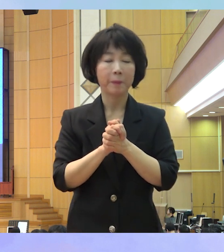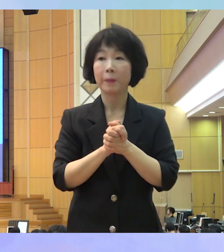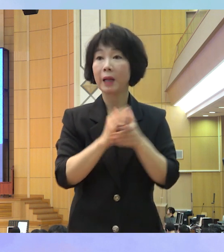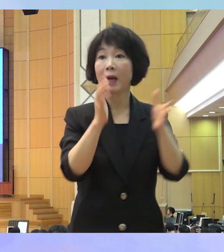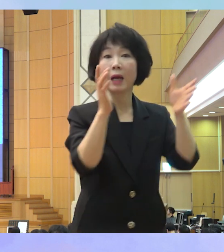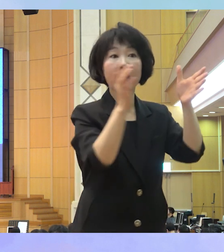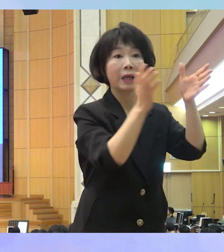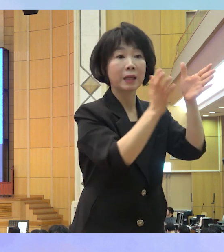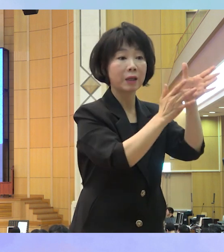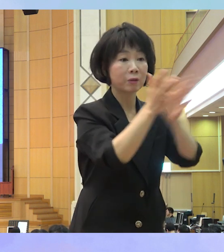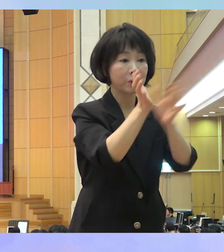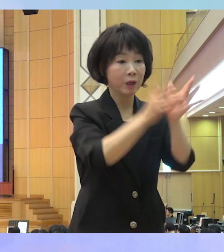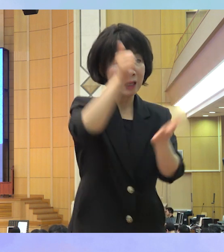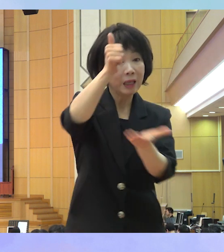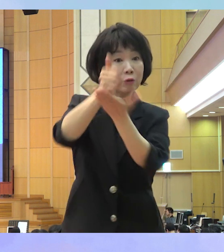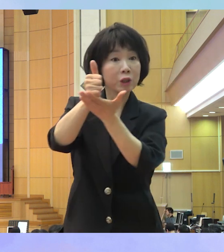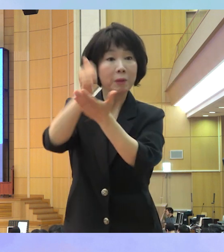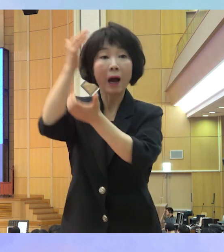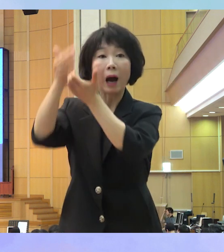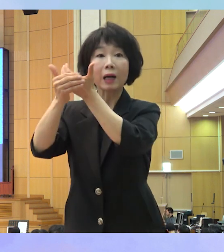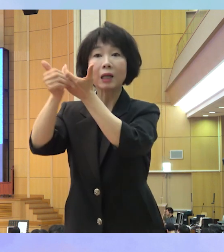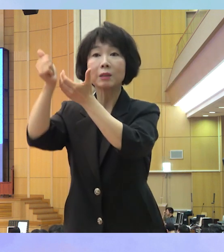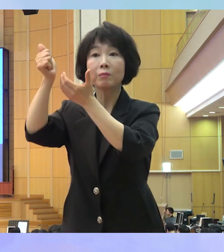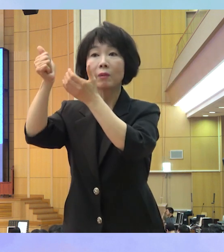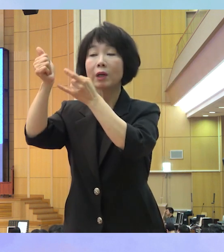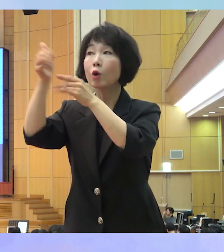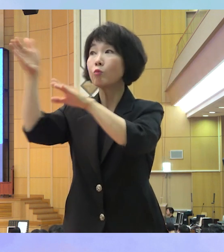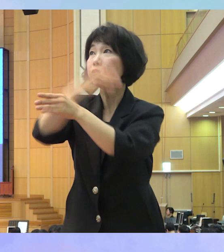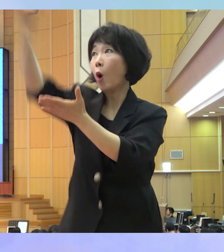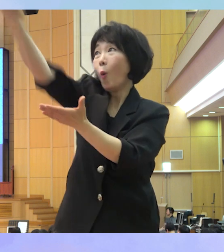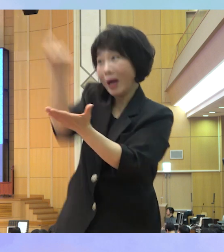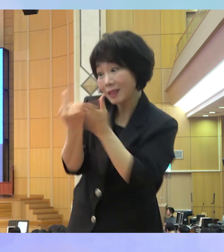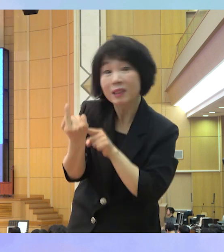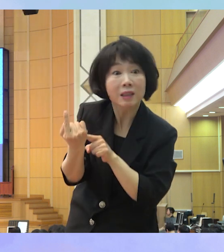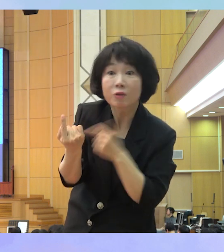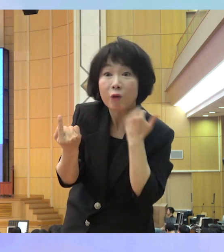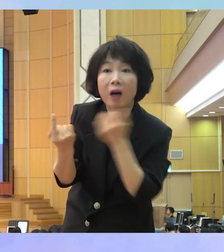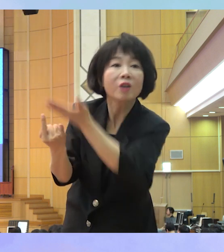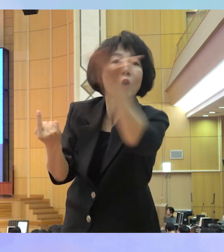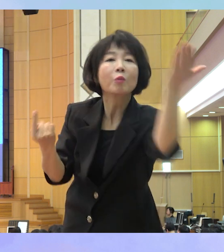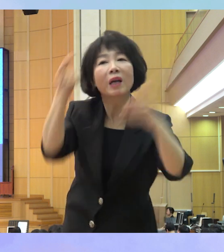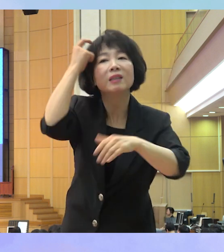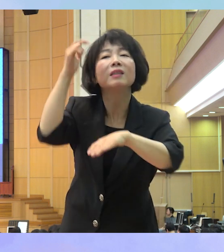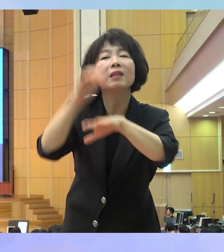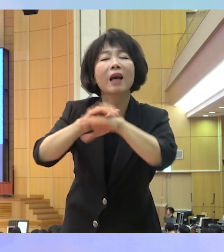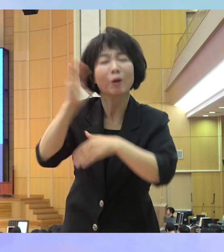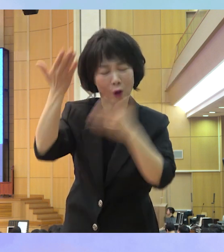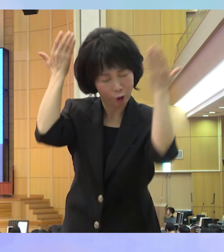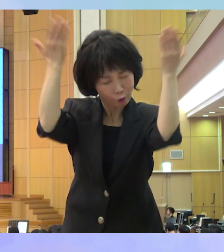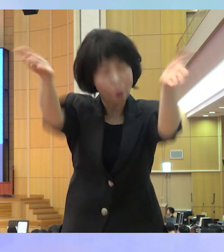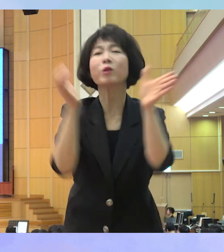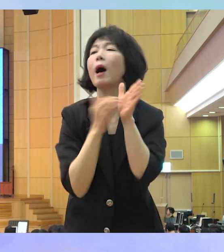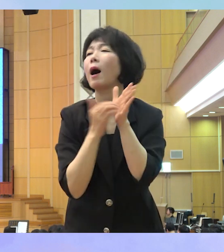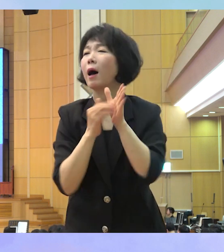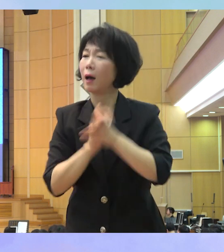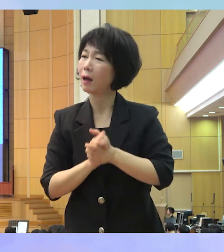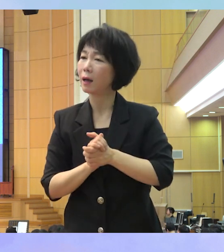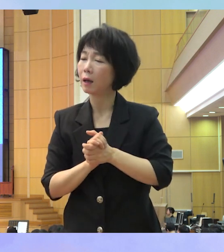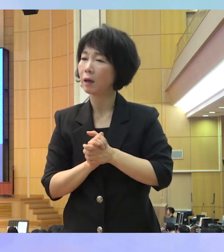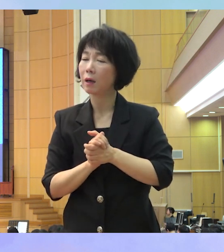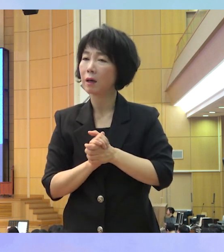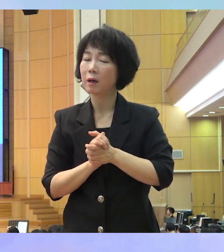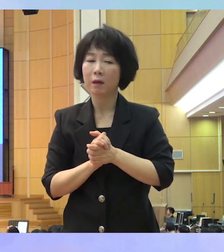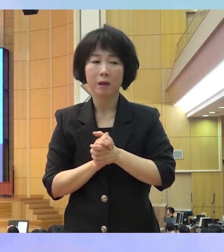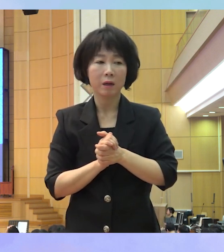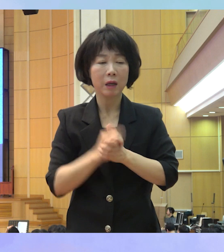예수님이 우리의 하나님께로부터 와서 우리에게 뭐가 되어주셨으니? 지혜가 되어주셨다는 거예요.